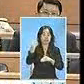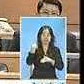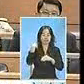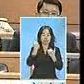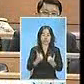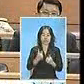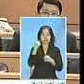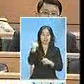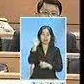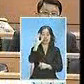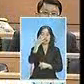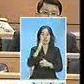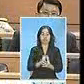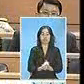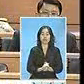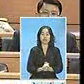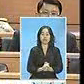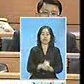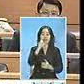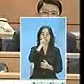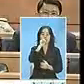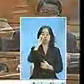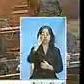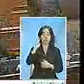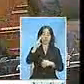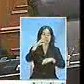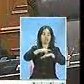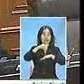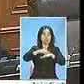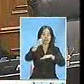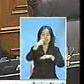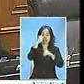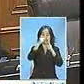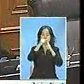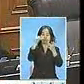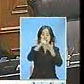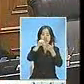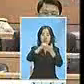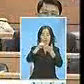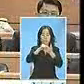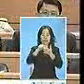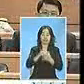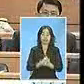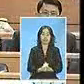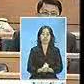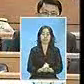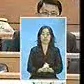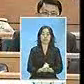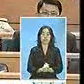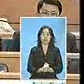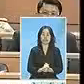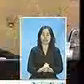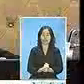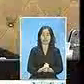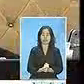ะนี้ไม่มีครับท่านประธานครับหวังว่าผู้อภิปรายจะได้แก้ไขคำพูดให้ถูกต้องนะครับขอบพระคุณมากครับ ครับ